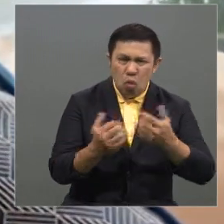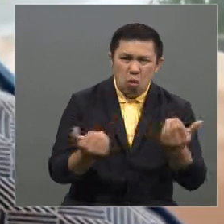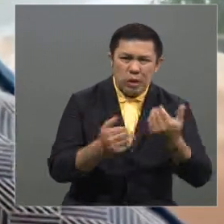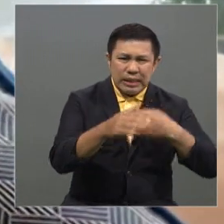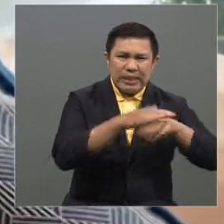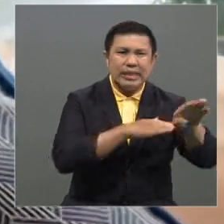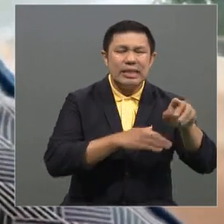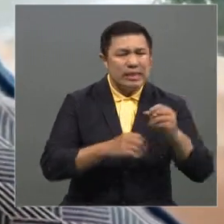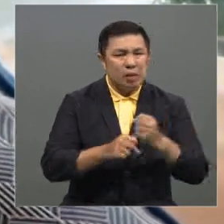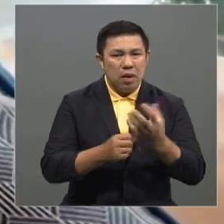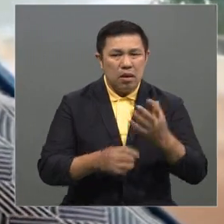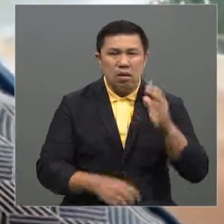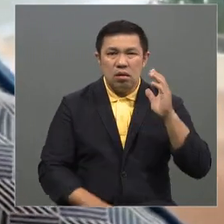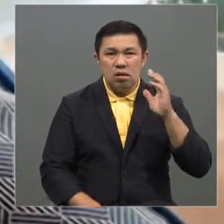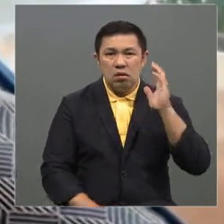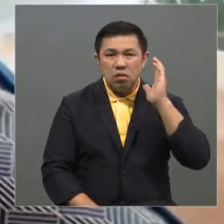ขาบอกว่า